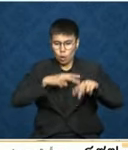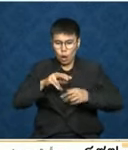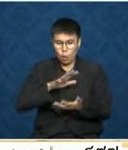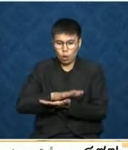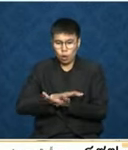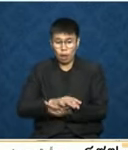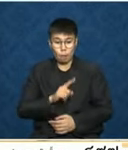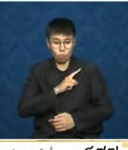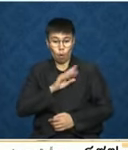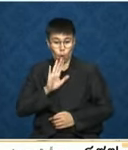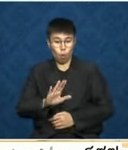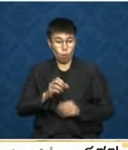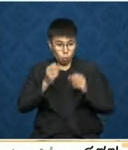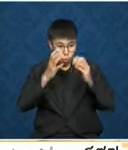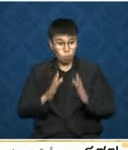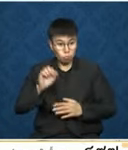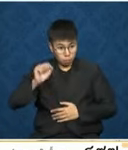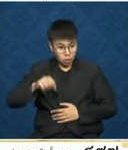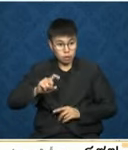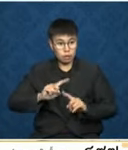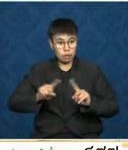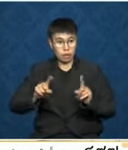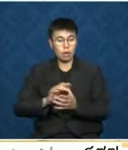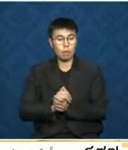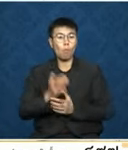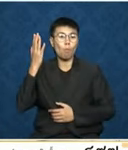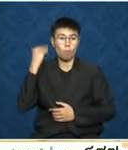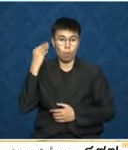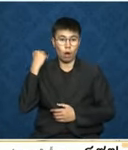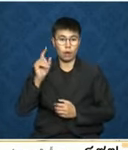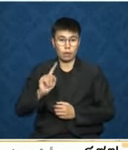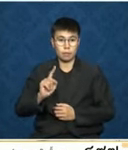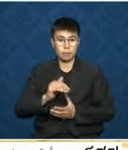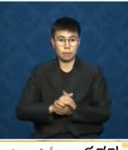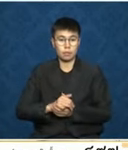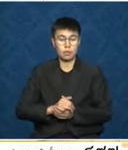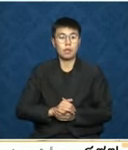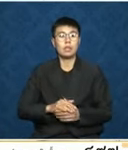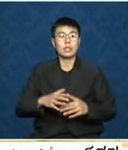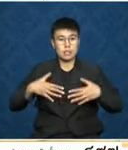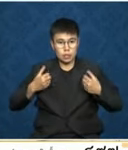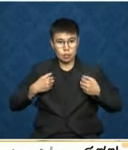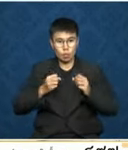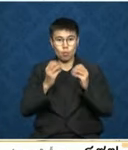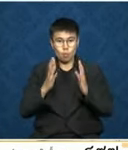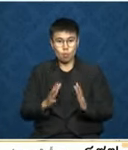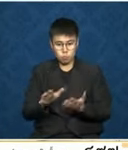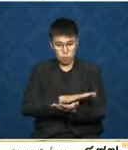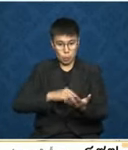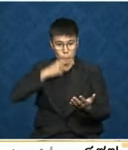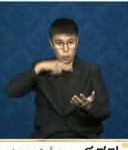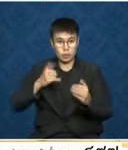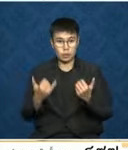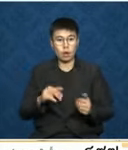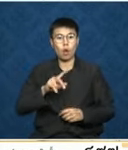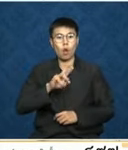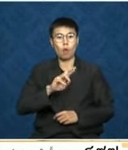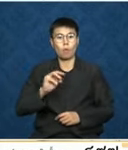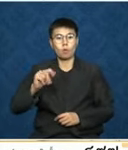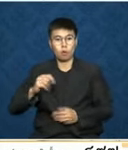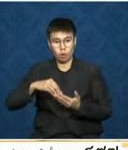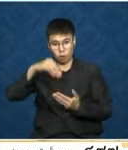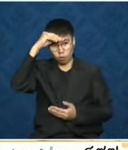ที่ของคุณครูหรือเปล่านะคะท่านประธานแต่ล่าสุดค่ะเมื่อวานที่ผ่านมาต้องยินดีกับคุณครูทั่วประเทศด้วยนะคะที่รัฐมนตรีของเราแล้ว